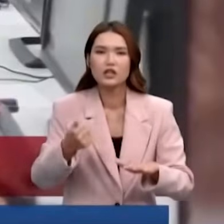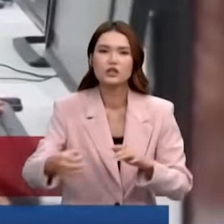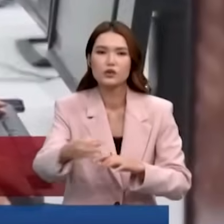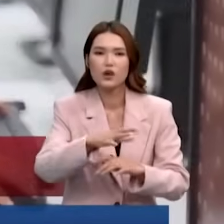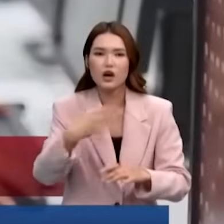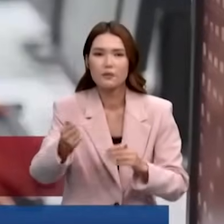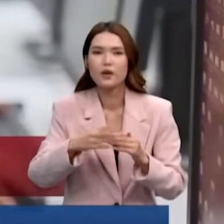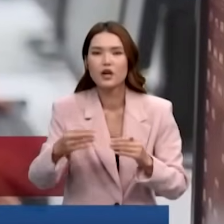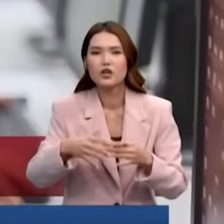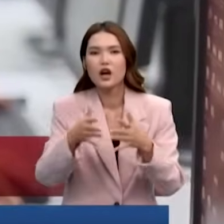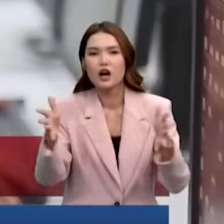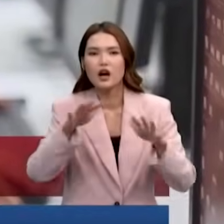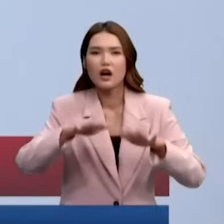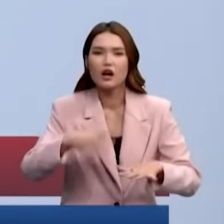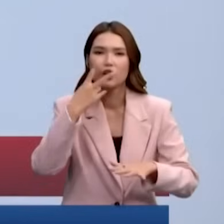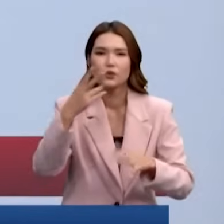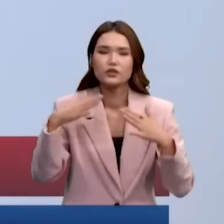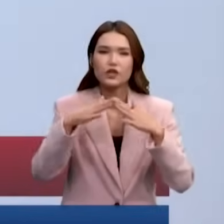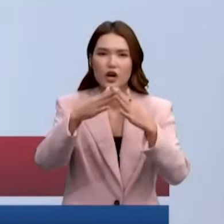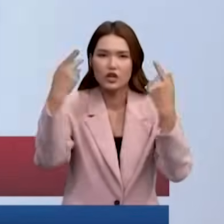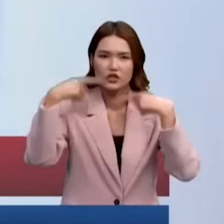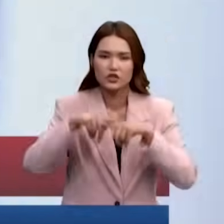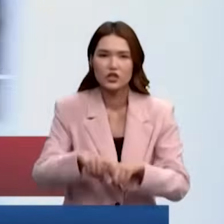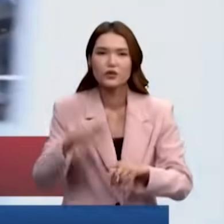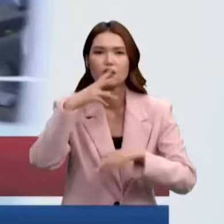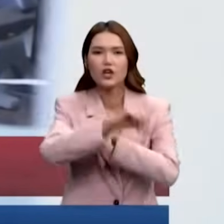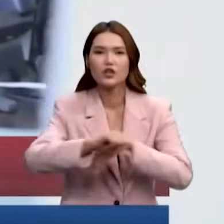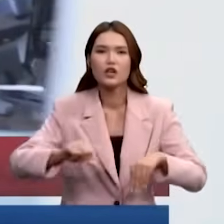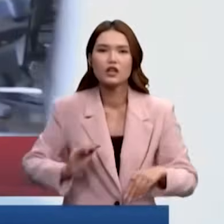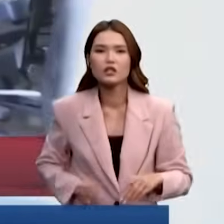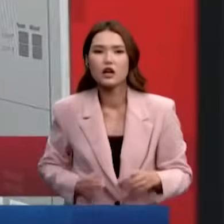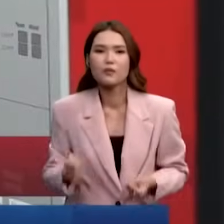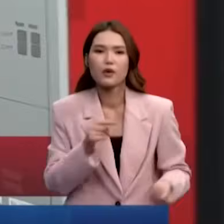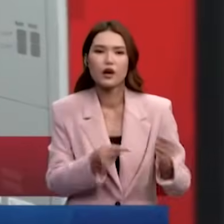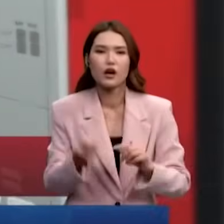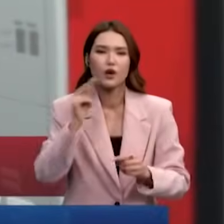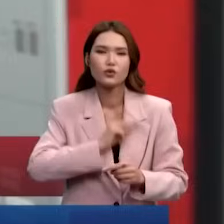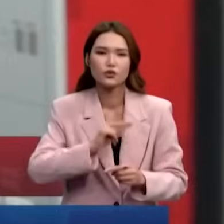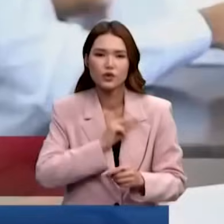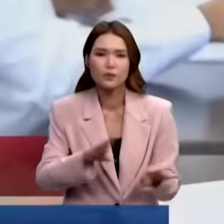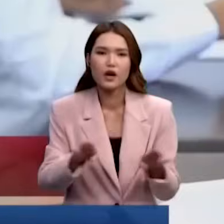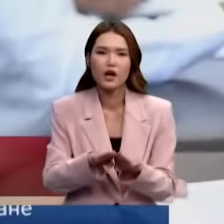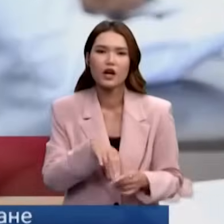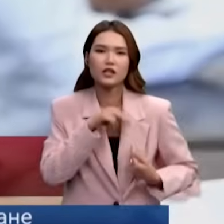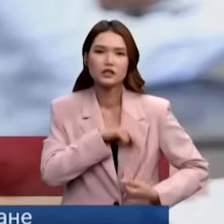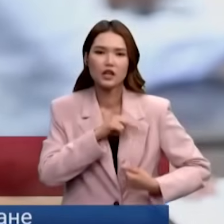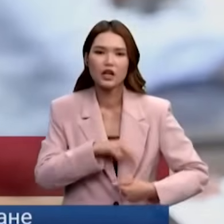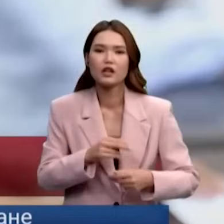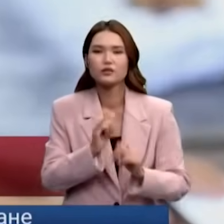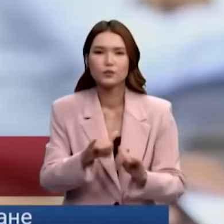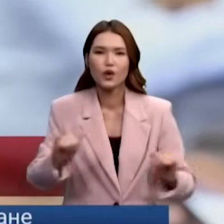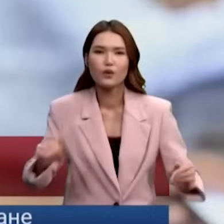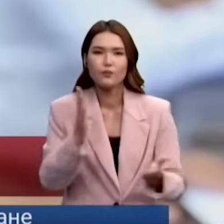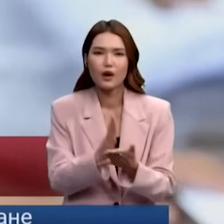жерді қашықтан зондтау, ғарыш технологиясын дамыту, шетелдік компаниялармен бірлескен жобалар әзірлеу сияқты қызметтерді іске асырып келеді.